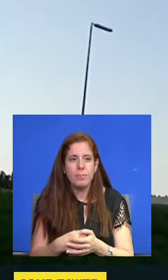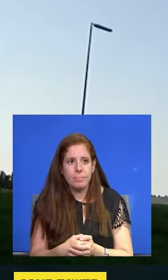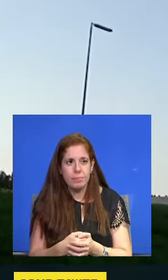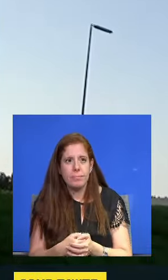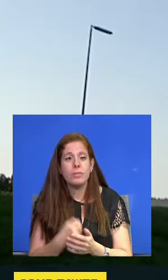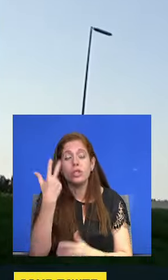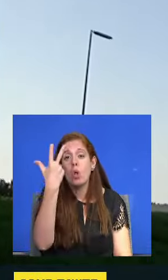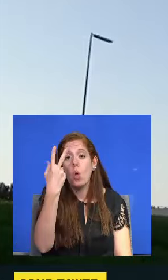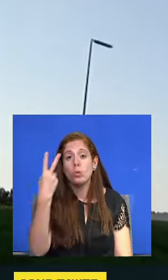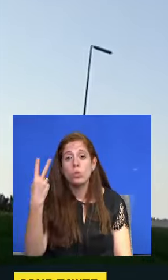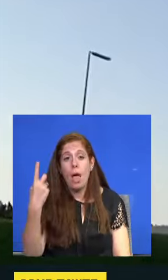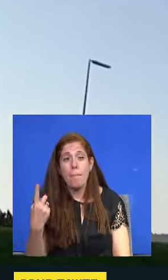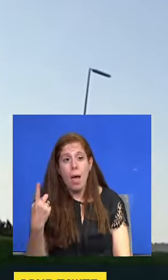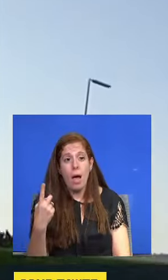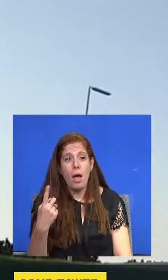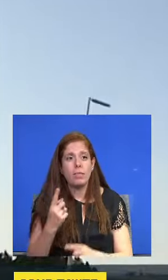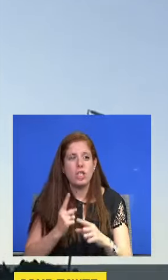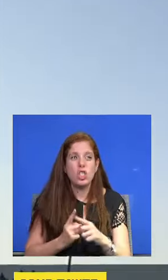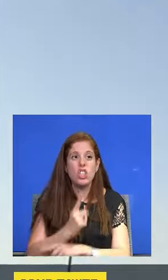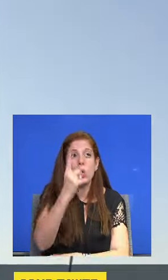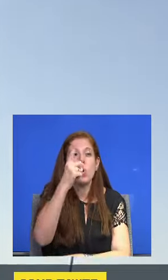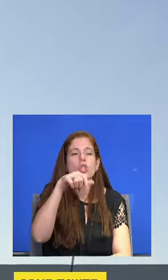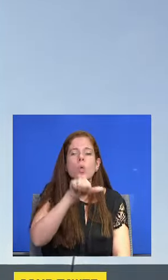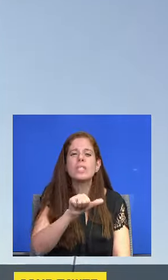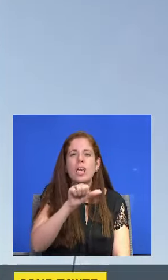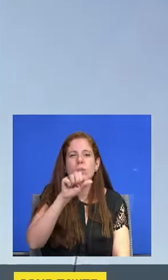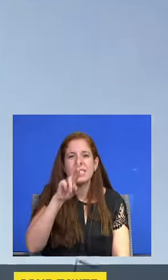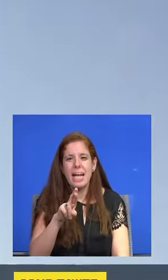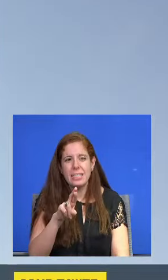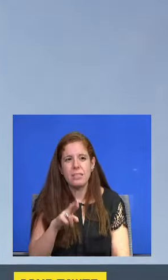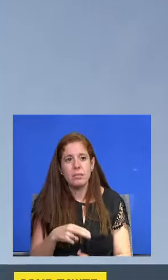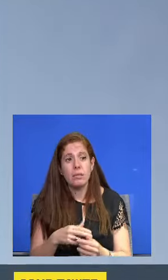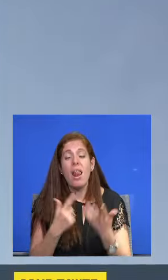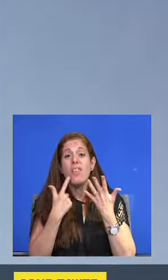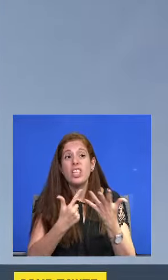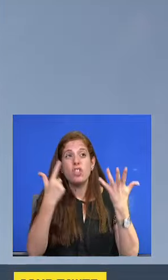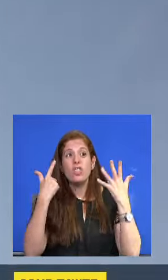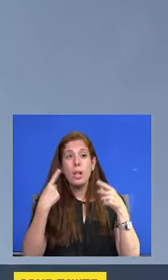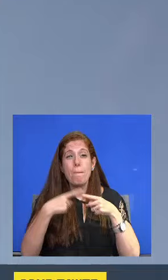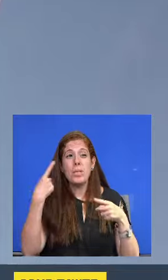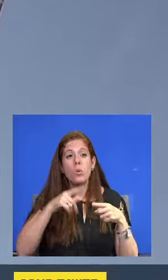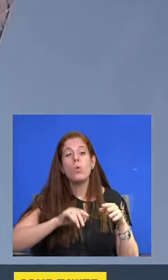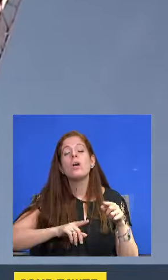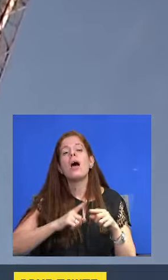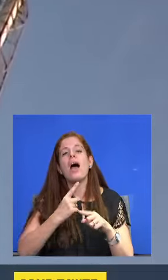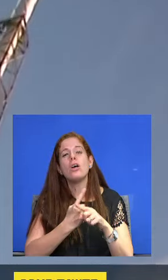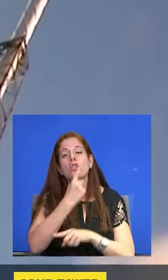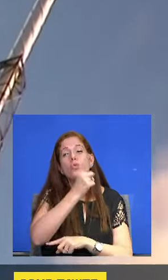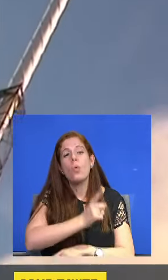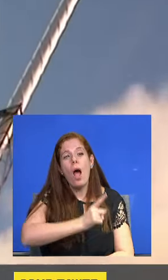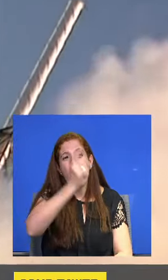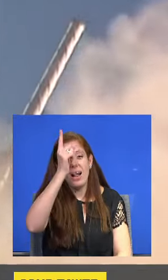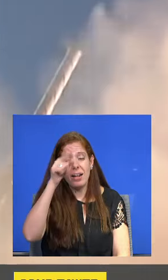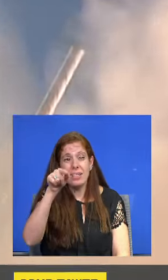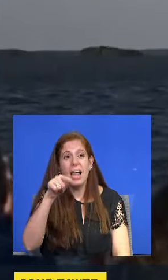3, 2, 1, and liftoff of OSIRIS-REx. לפני 7 שנים בדיוק שוגרה לחלל הגשושית אוסיריס רקס